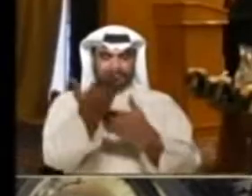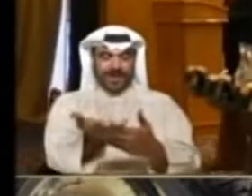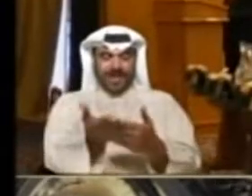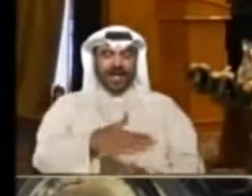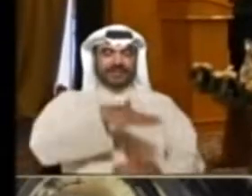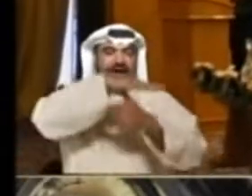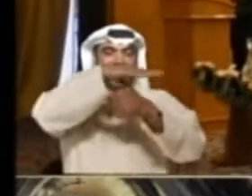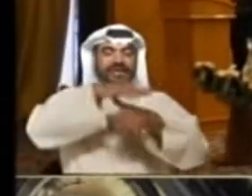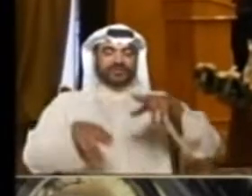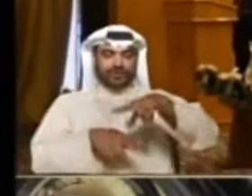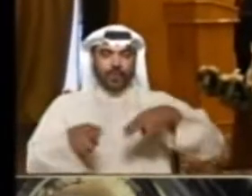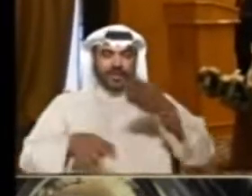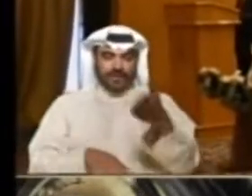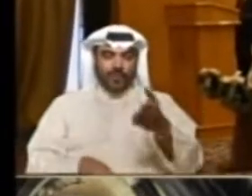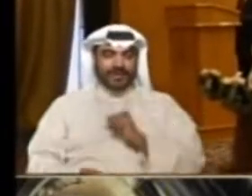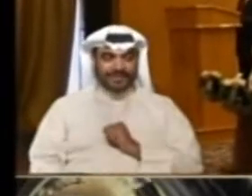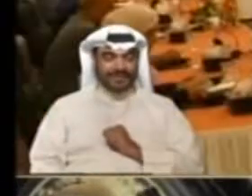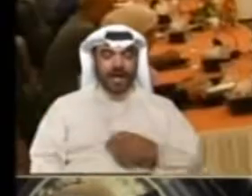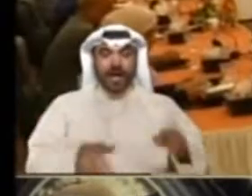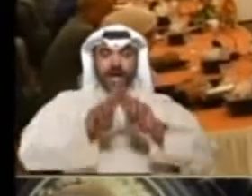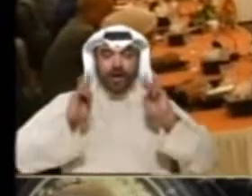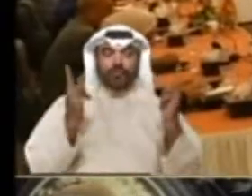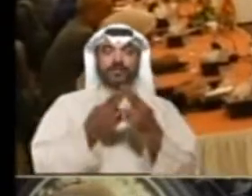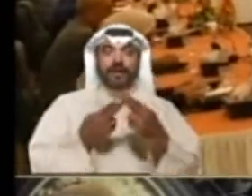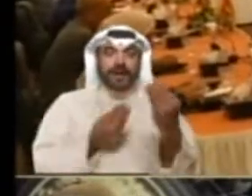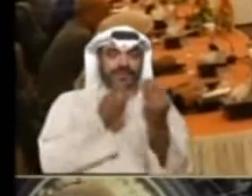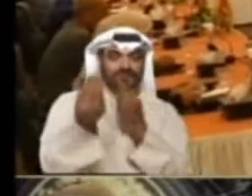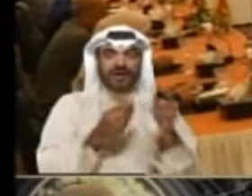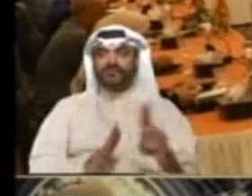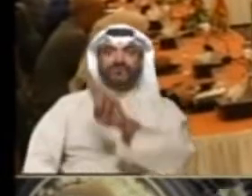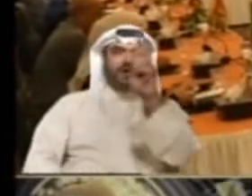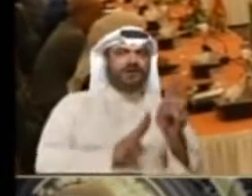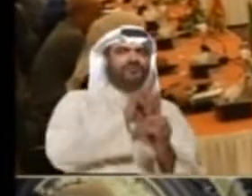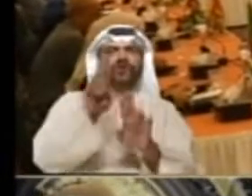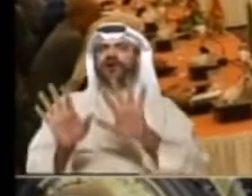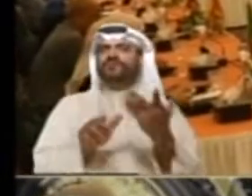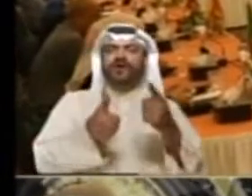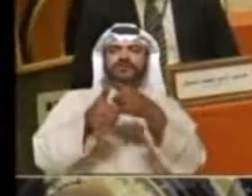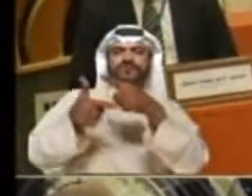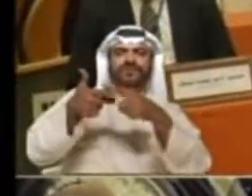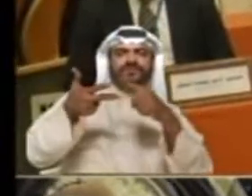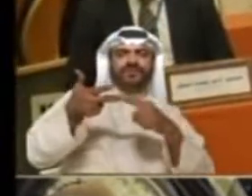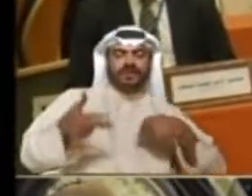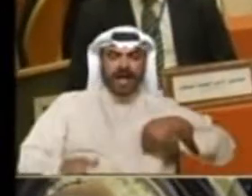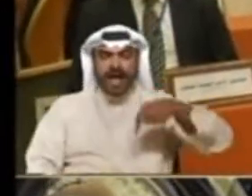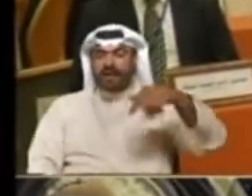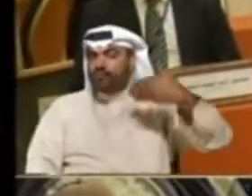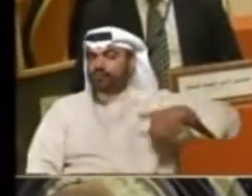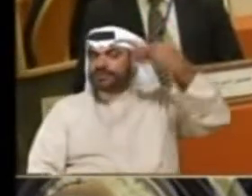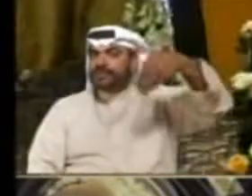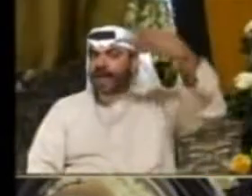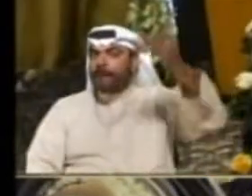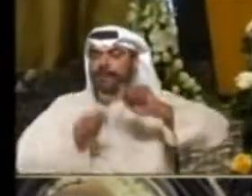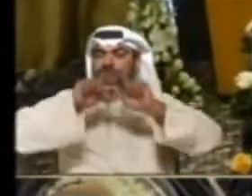الرئاسة. المؤتمر يناقش الأوليات العربية الاجتماعية في خطة التنمية المستدامة 2030 مع